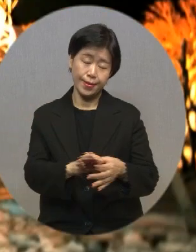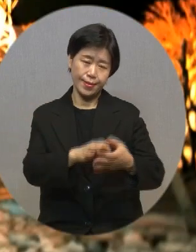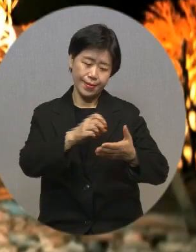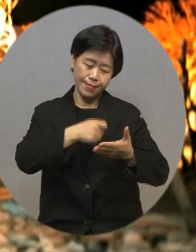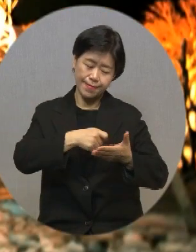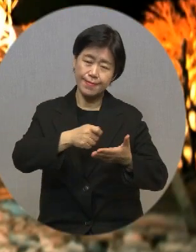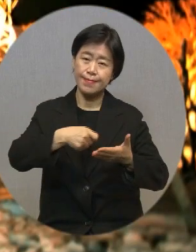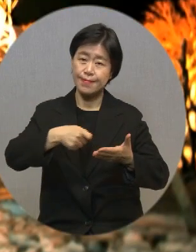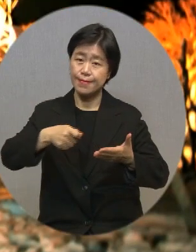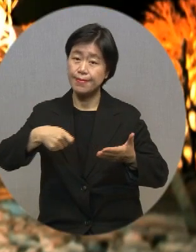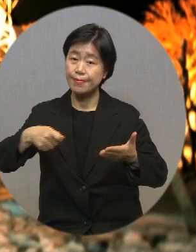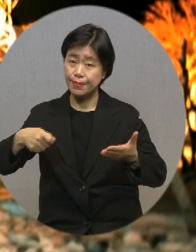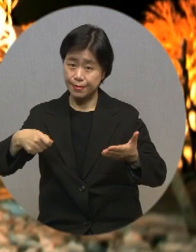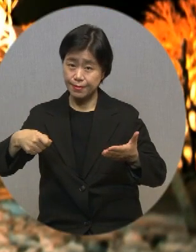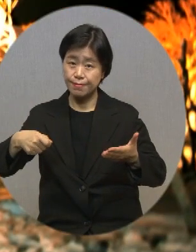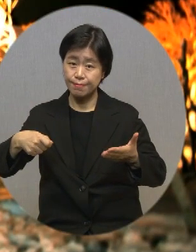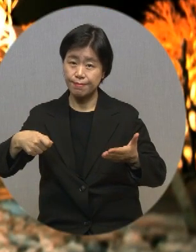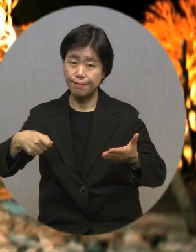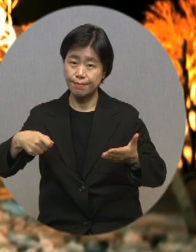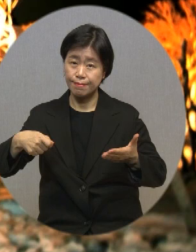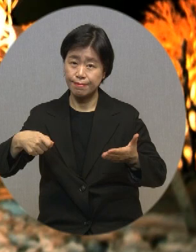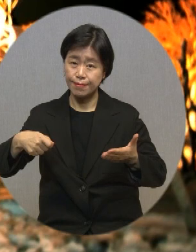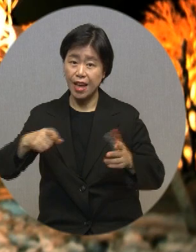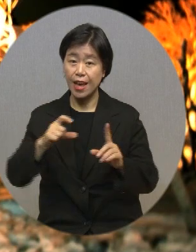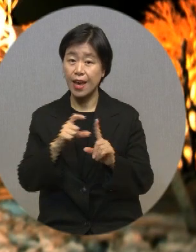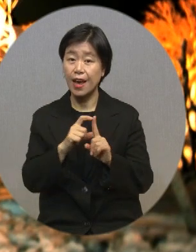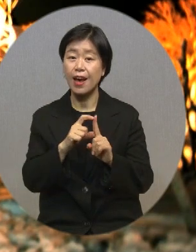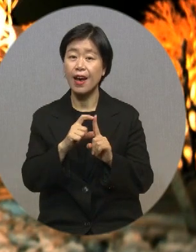한없이 속어본